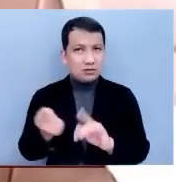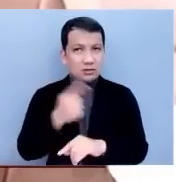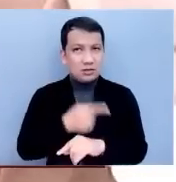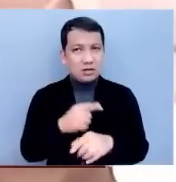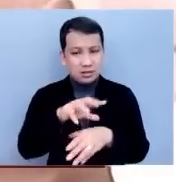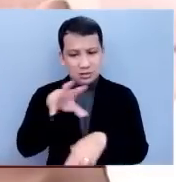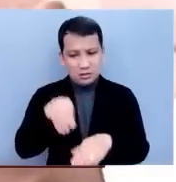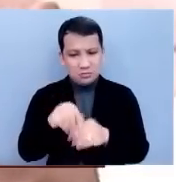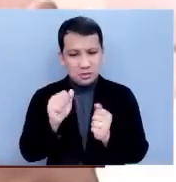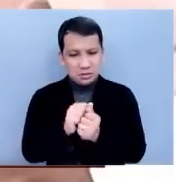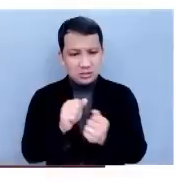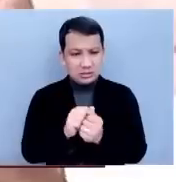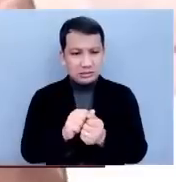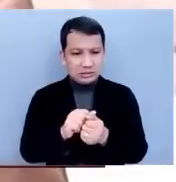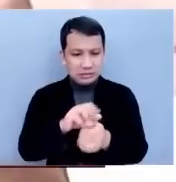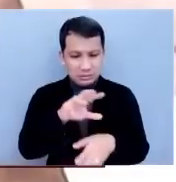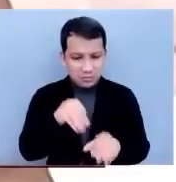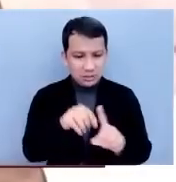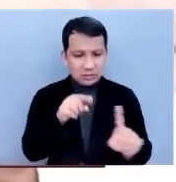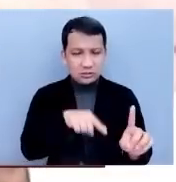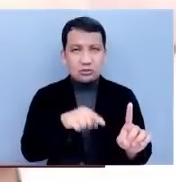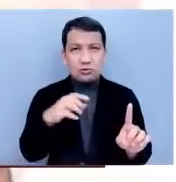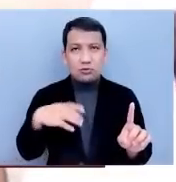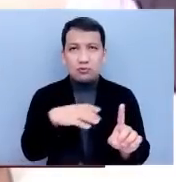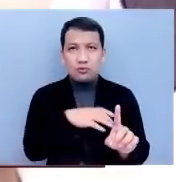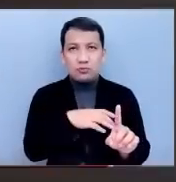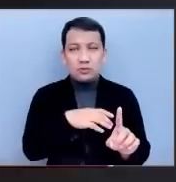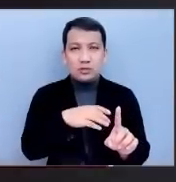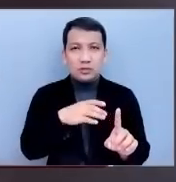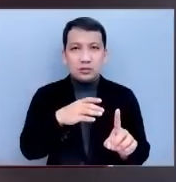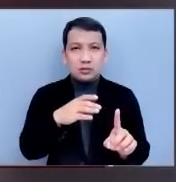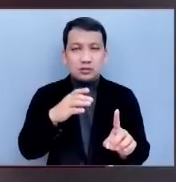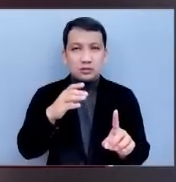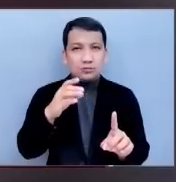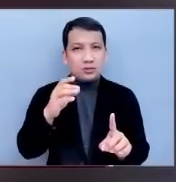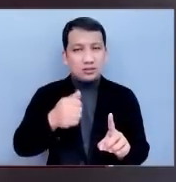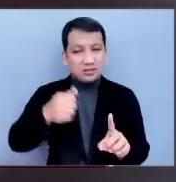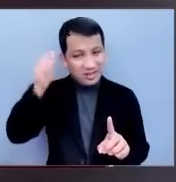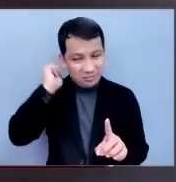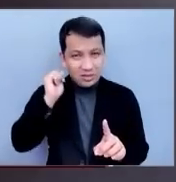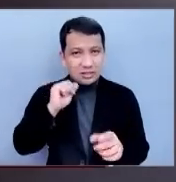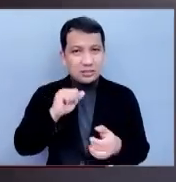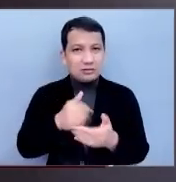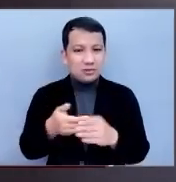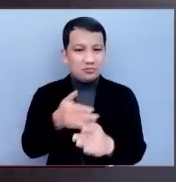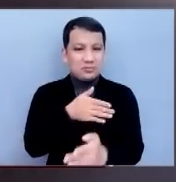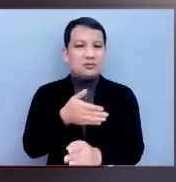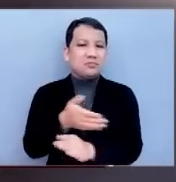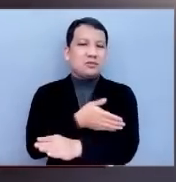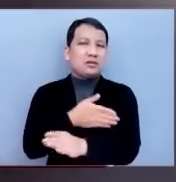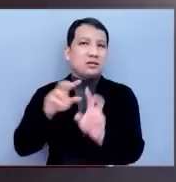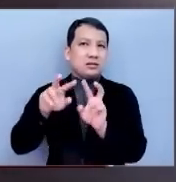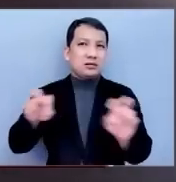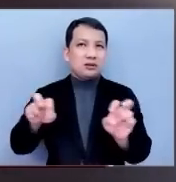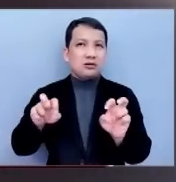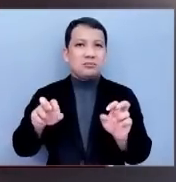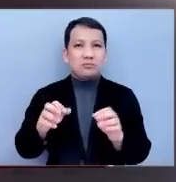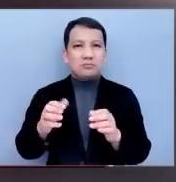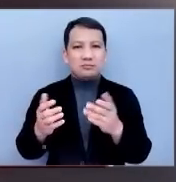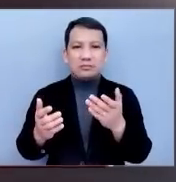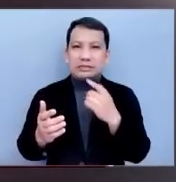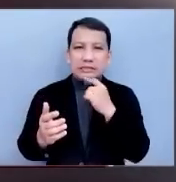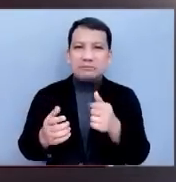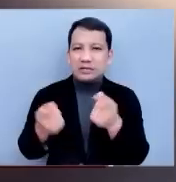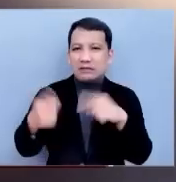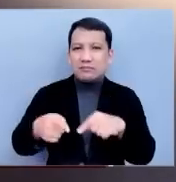si Congressman Teves. The case has already been prejudged. Malabo raw na mabigyan ng patas sa paglilitis ang